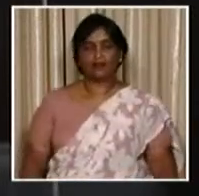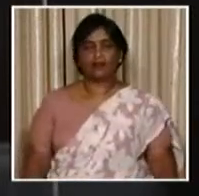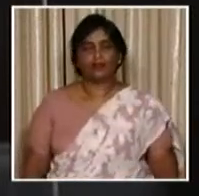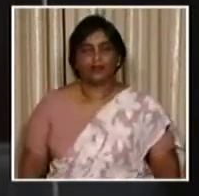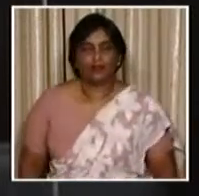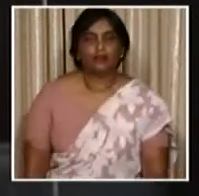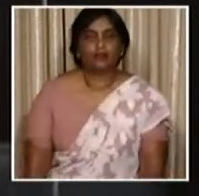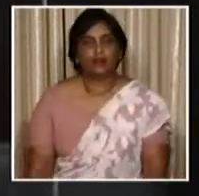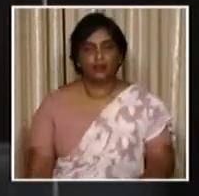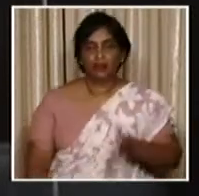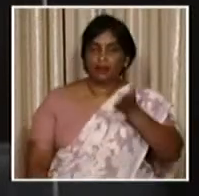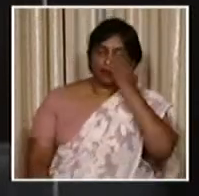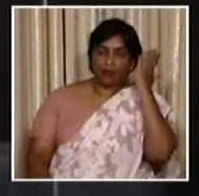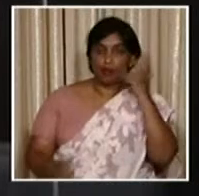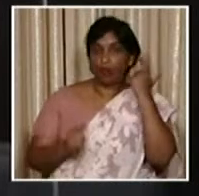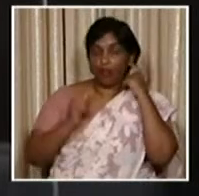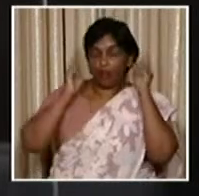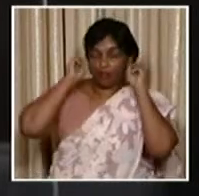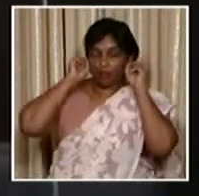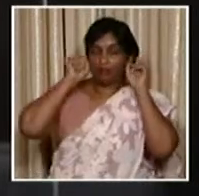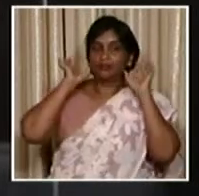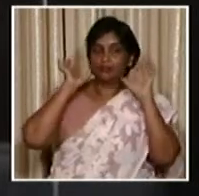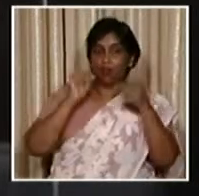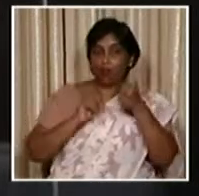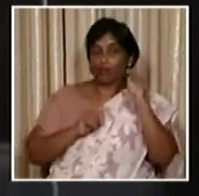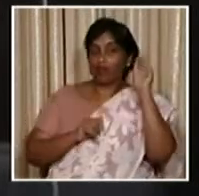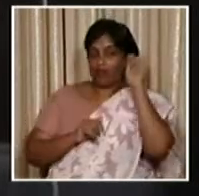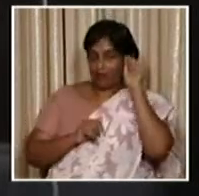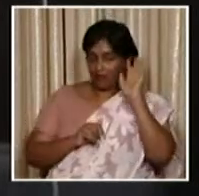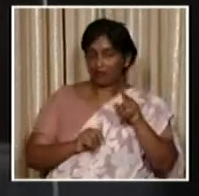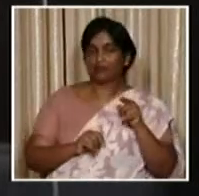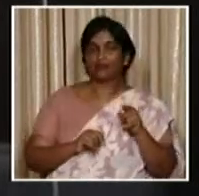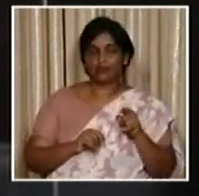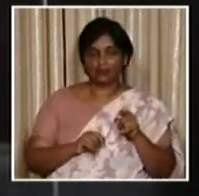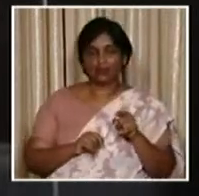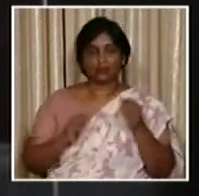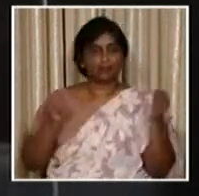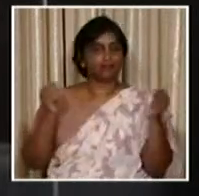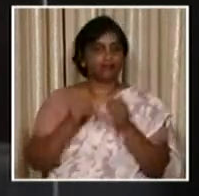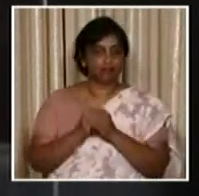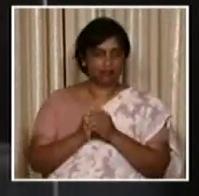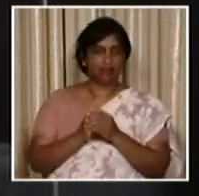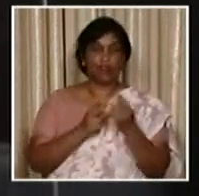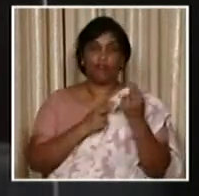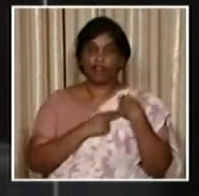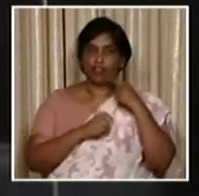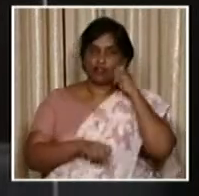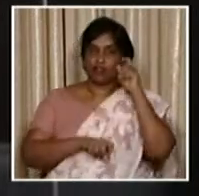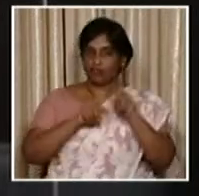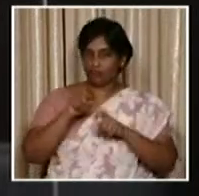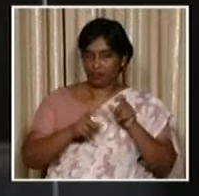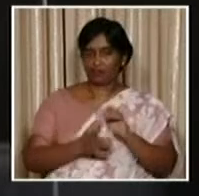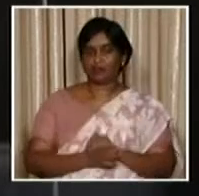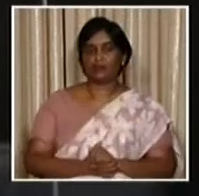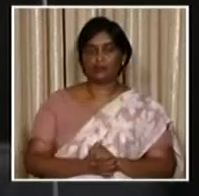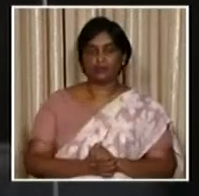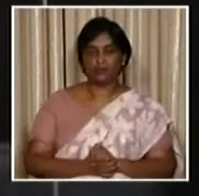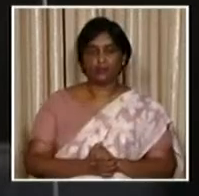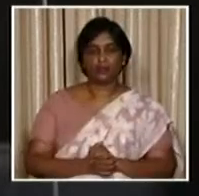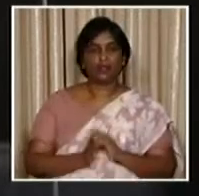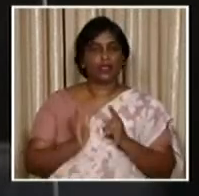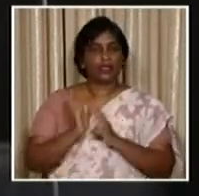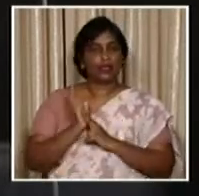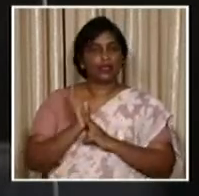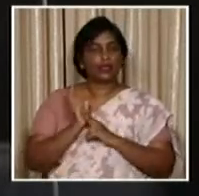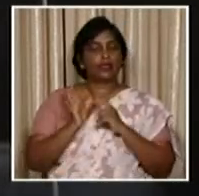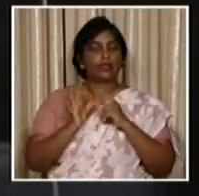Nida agi nogi hitiya a, kang deko hendera agi ne, mewa agi ninno, mewa piti pasai waki an none minisu. Nilanta